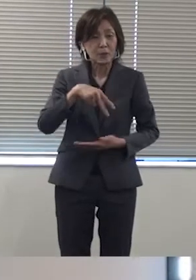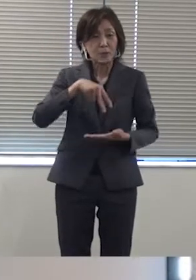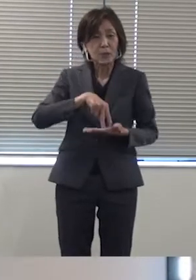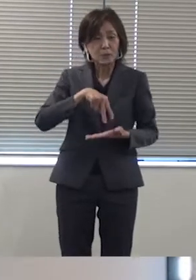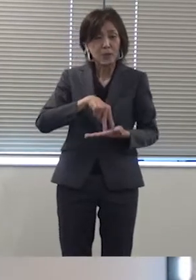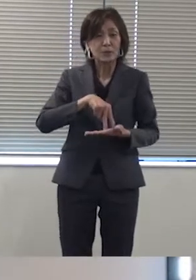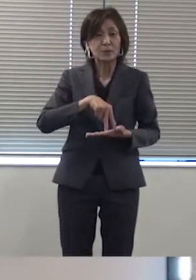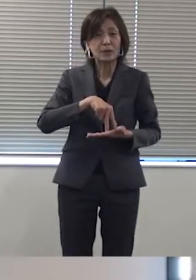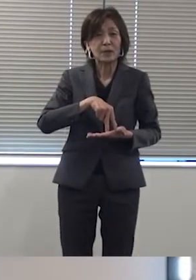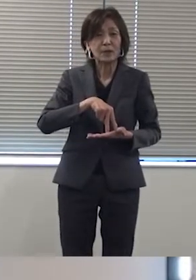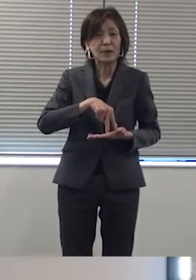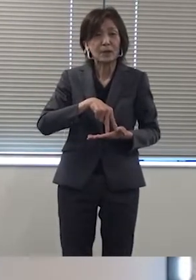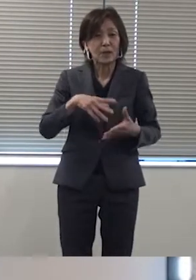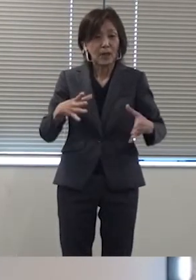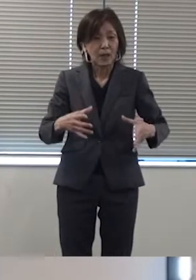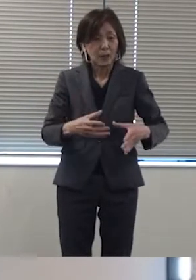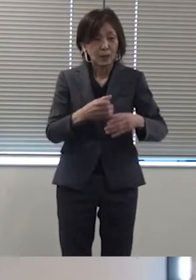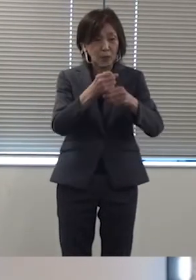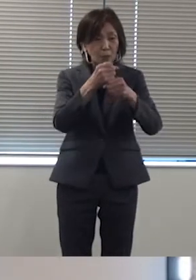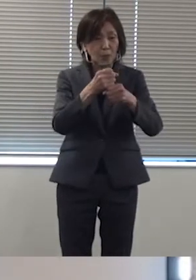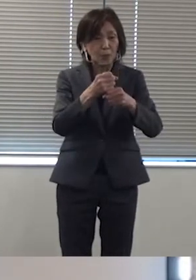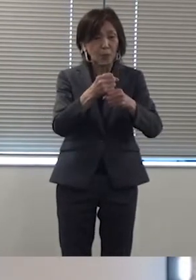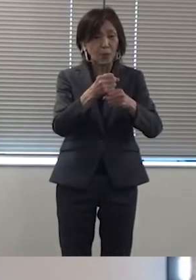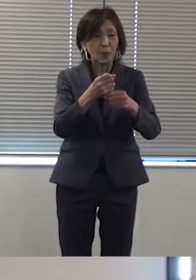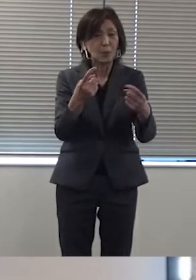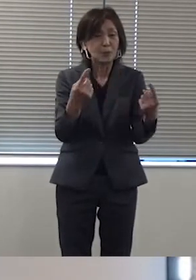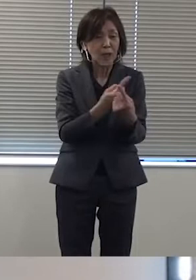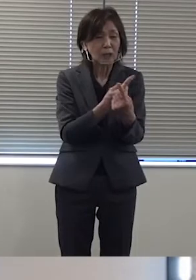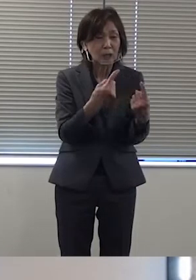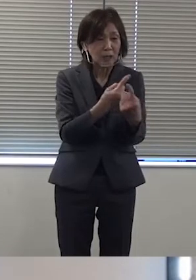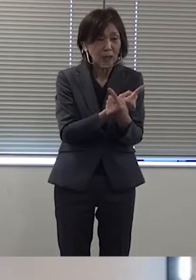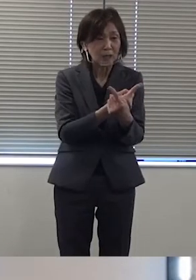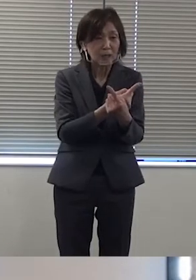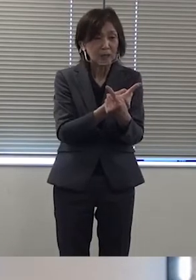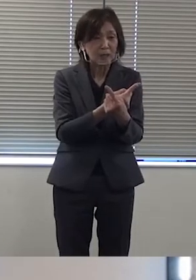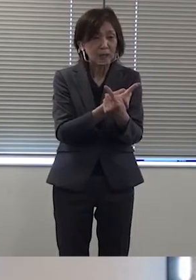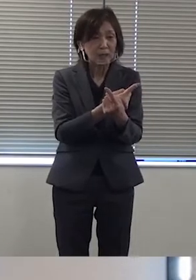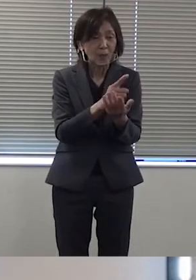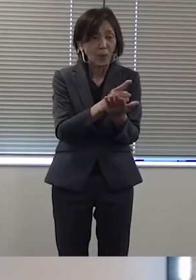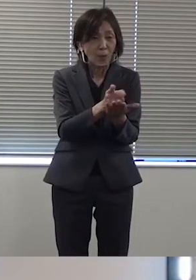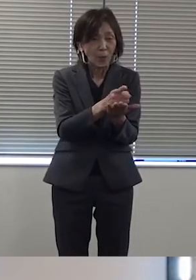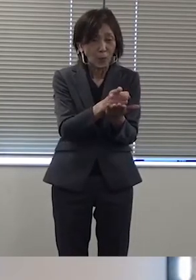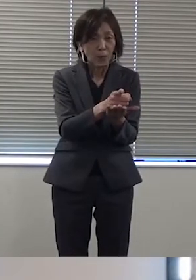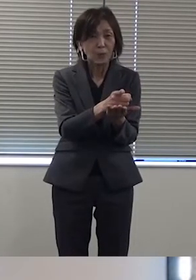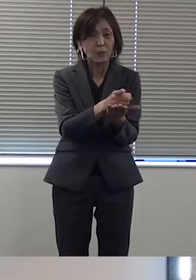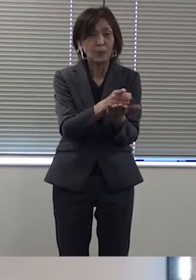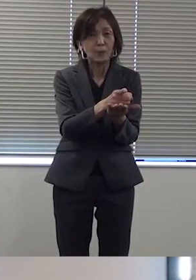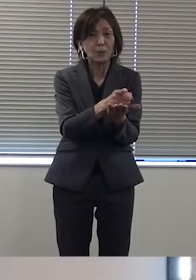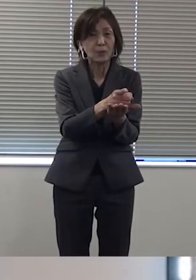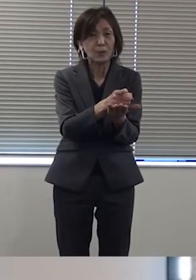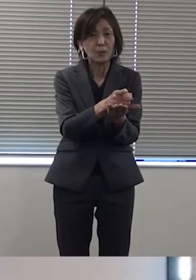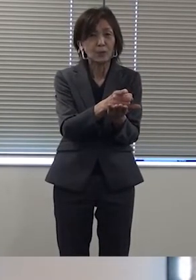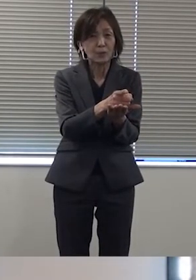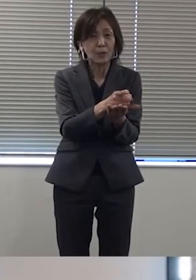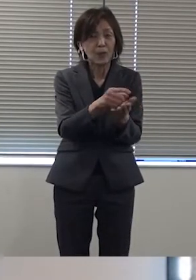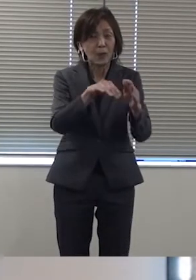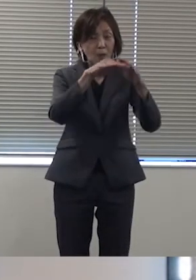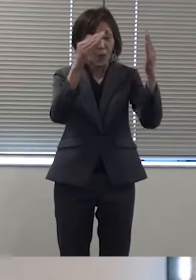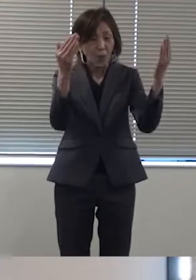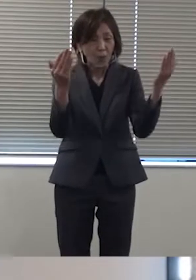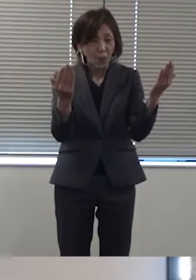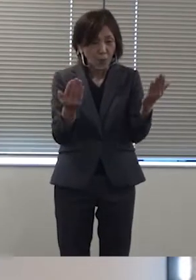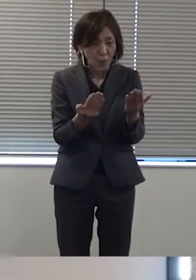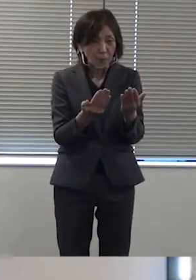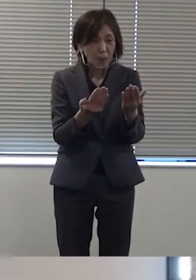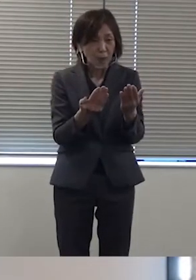て、こうその大まかなビジョンがあるのか、それともその保育園、その